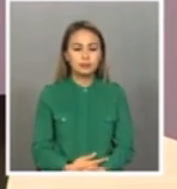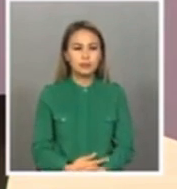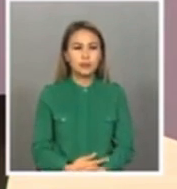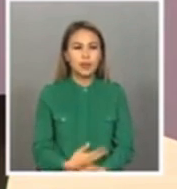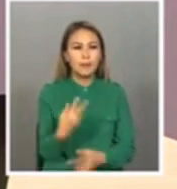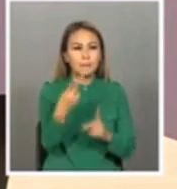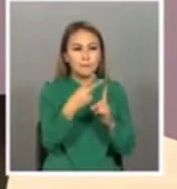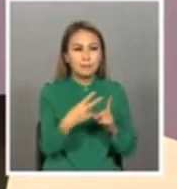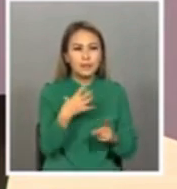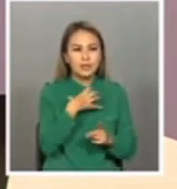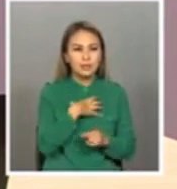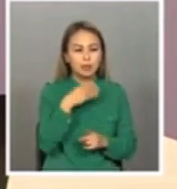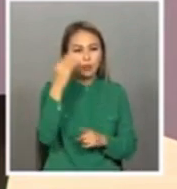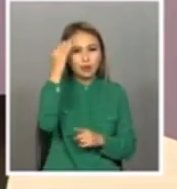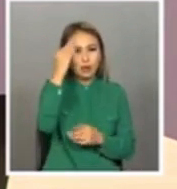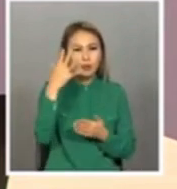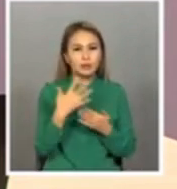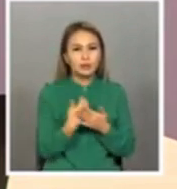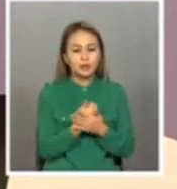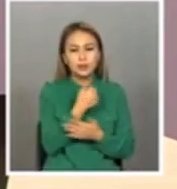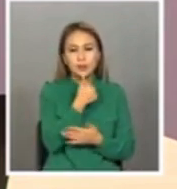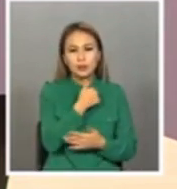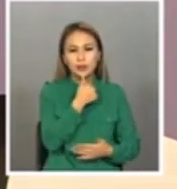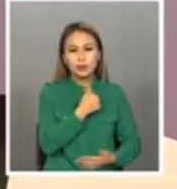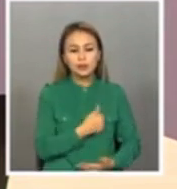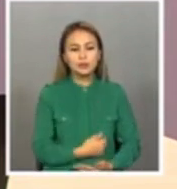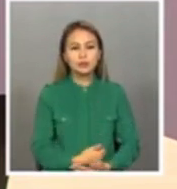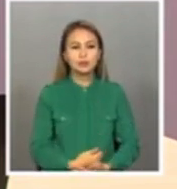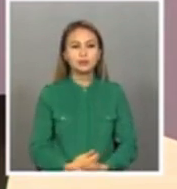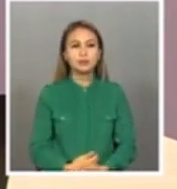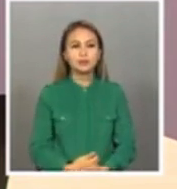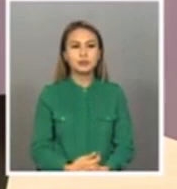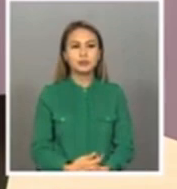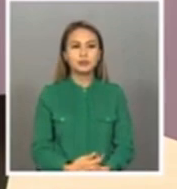Мәтіннің негізгі ойын анықтаңдаршы.